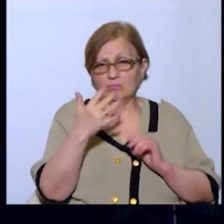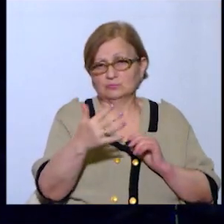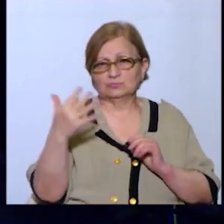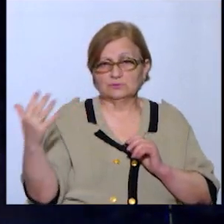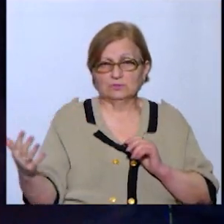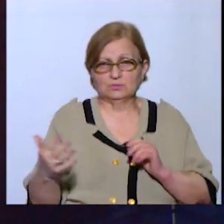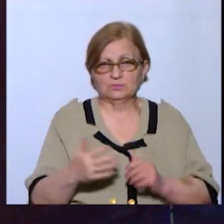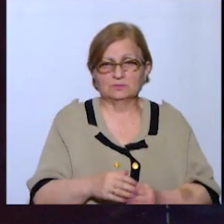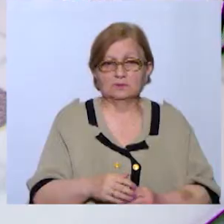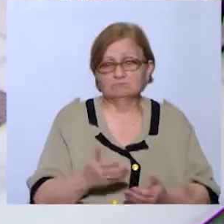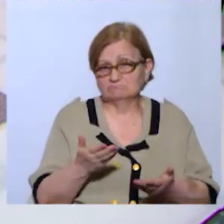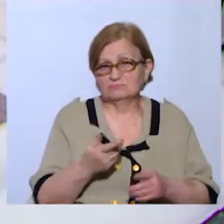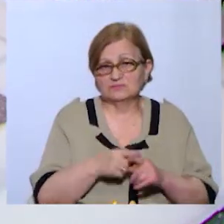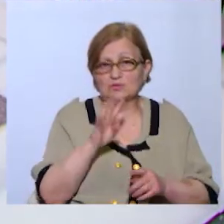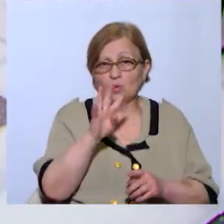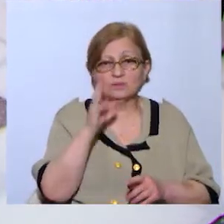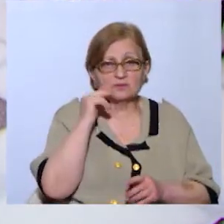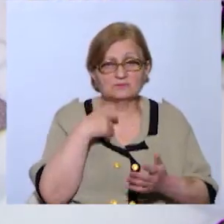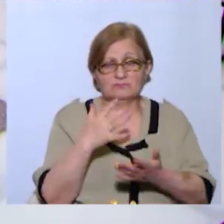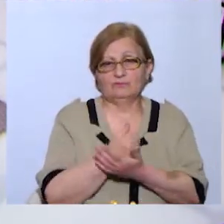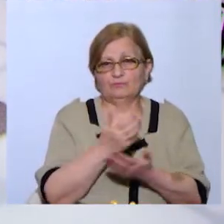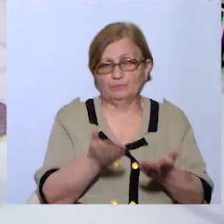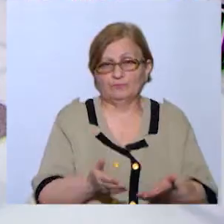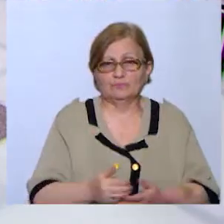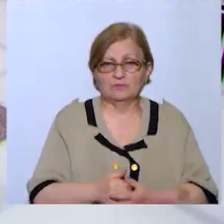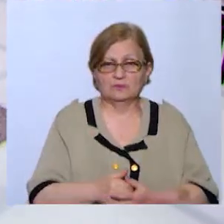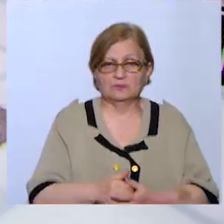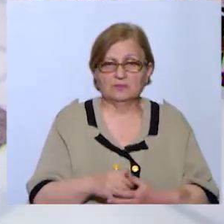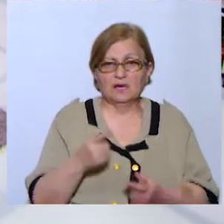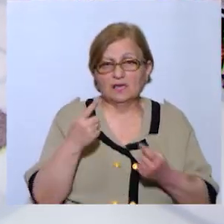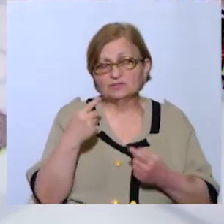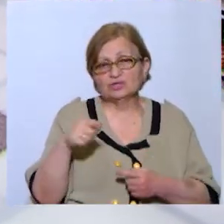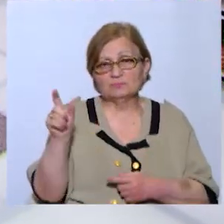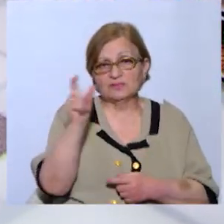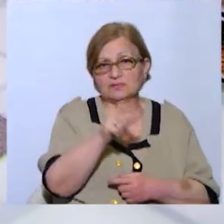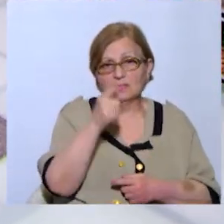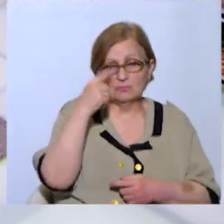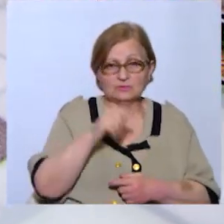5. აი ეს არის ის 4 რიცხვი. შემდეგი ამოცანა არის ასეთი.